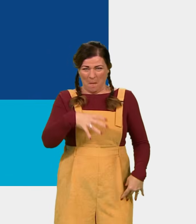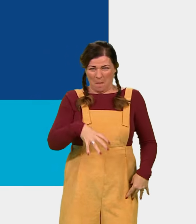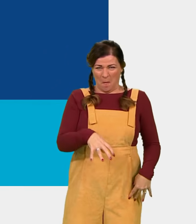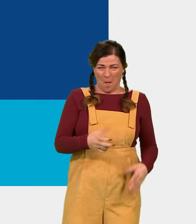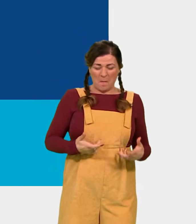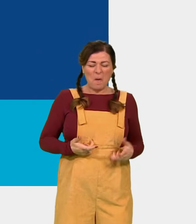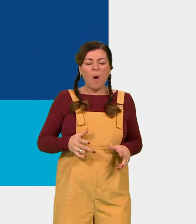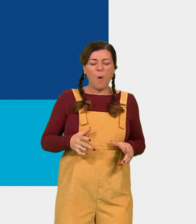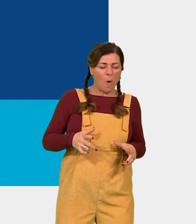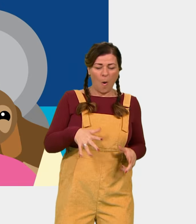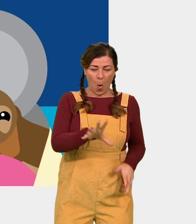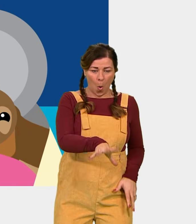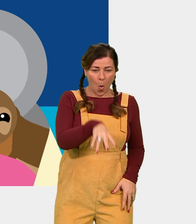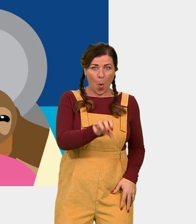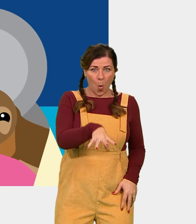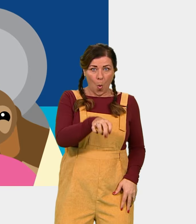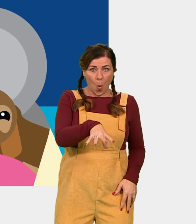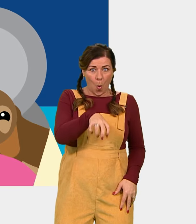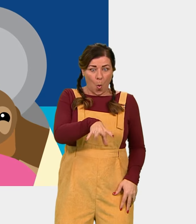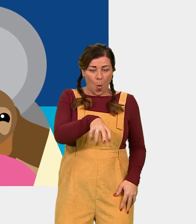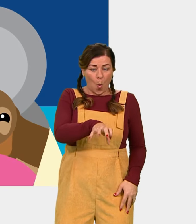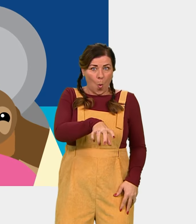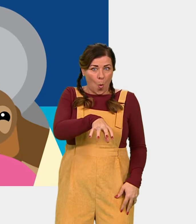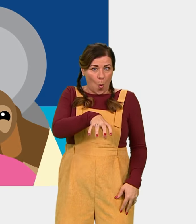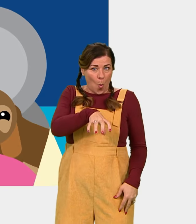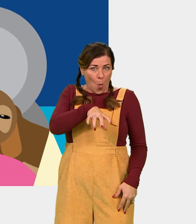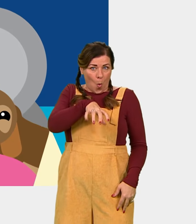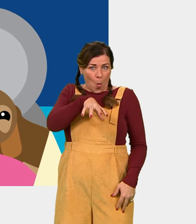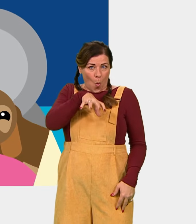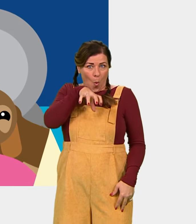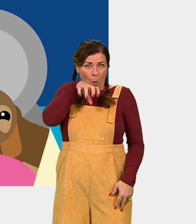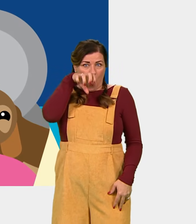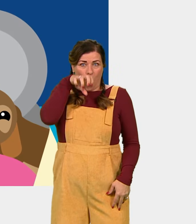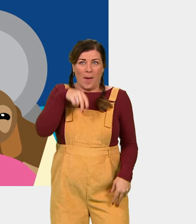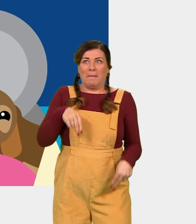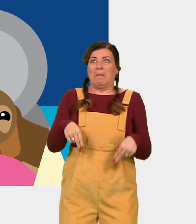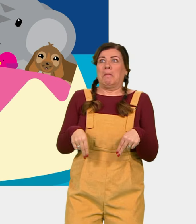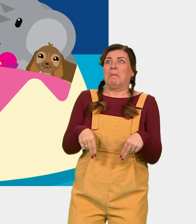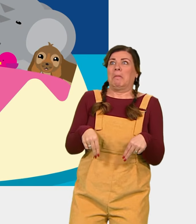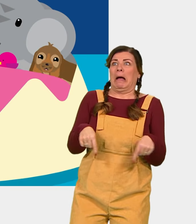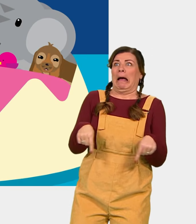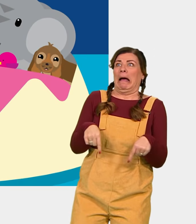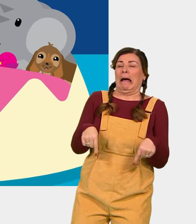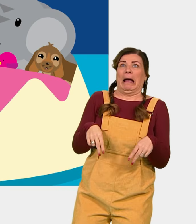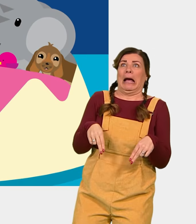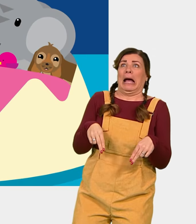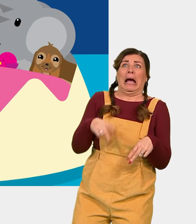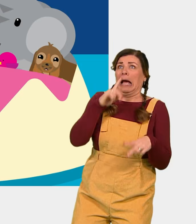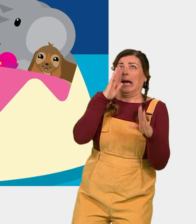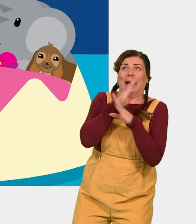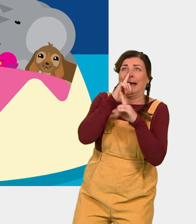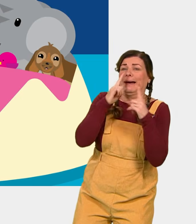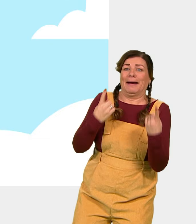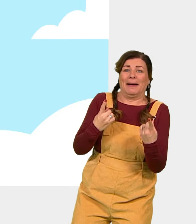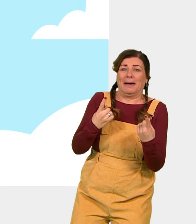eira mewn i'w drwnc hir. Roedd yn edrych yn union fel hwfr mawr llwyd. Cyn i bolgi gael